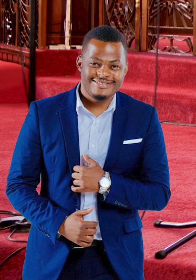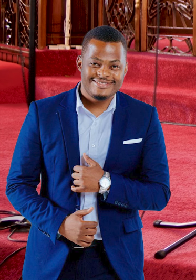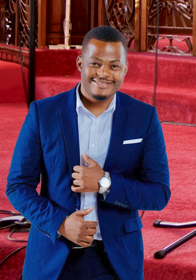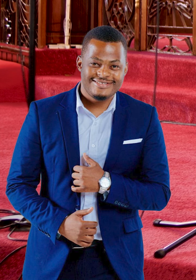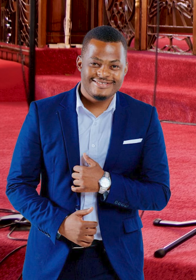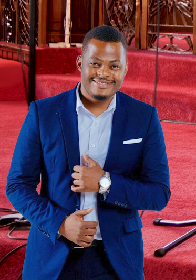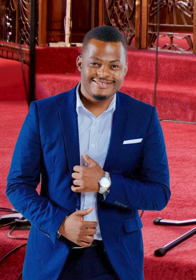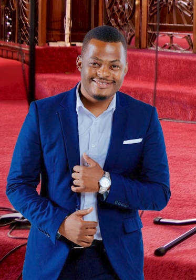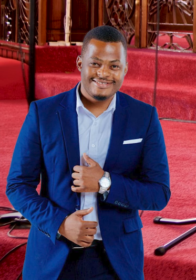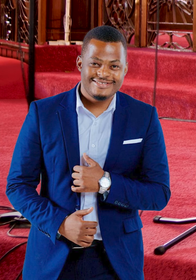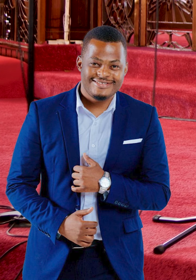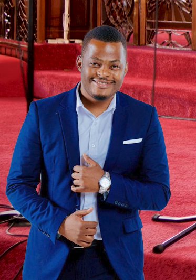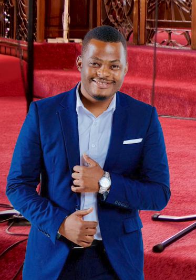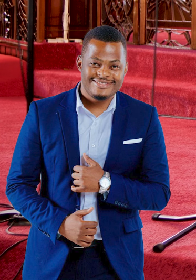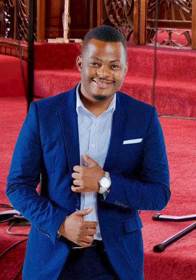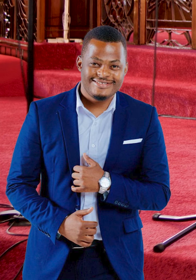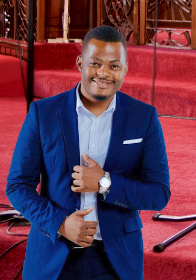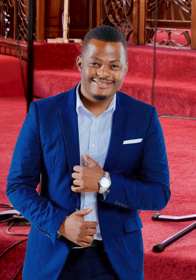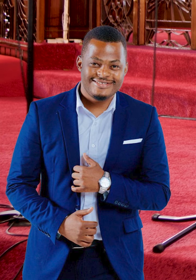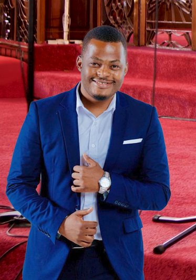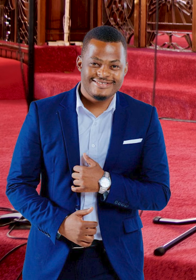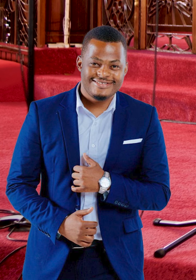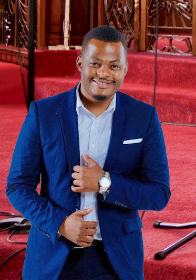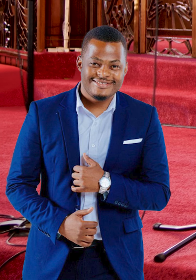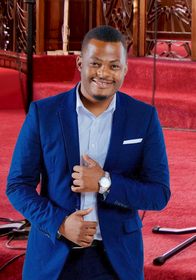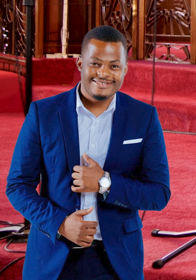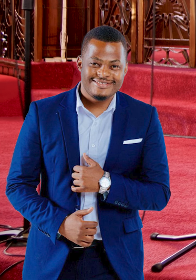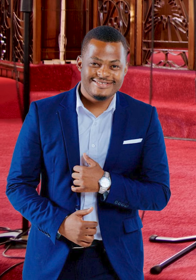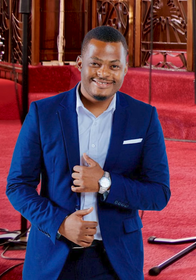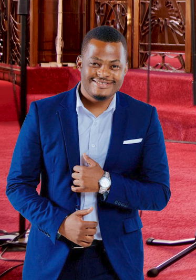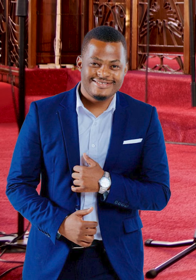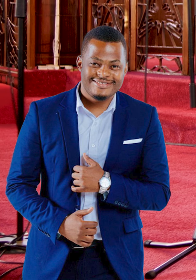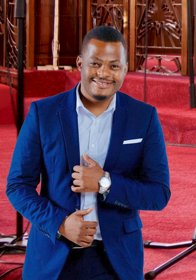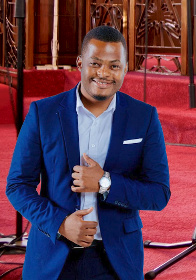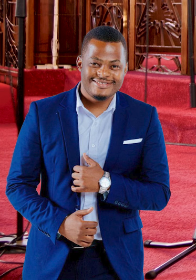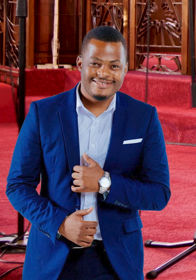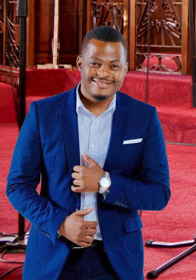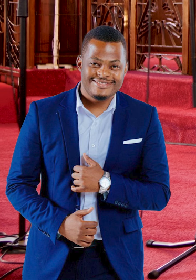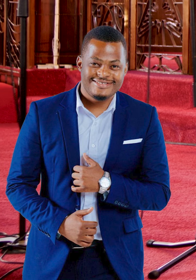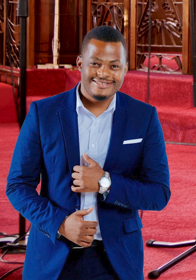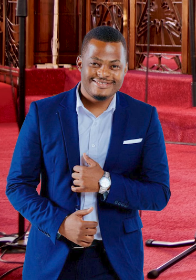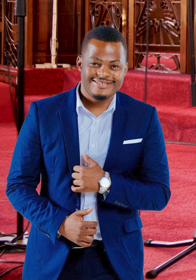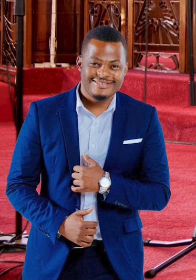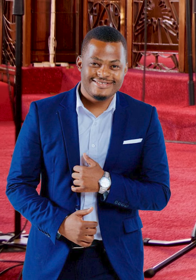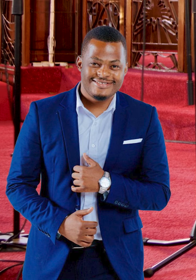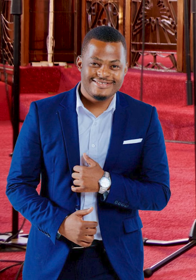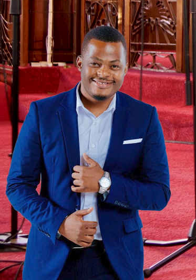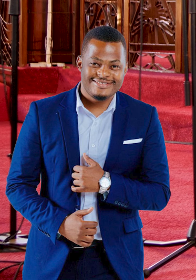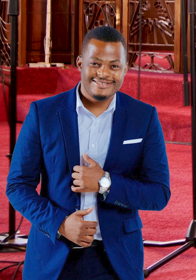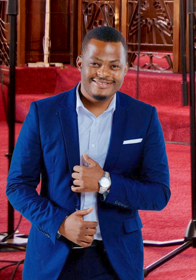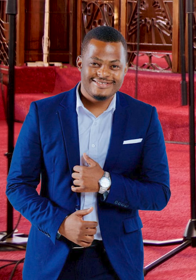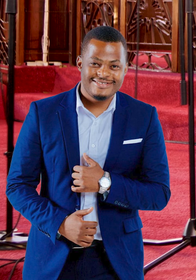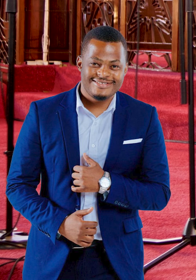ndugu zetu wa taasisi ya mama mgeni mwanao, tunatambua pia mchango wenu, bila kusahau London Health Clinic. Lakini